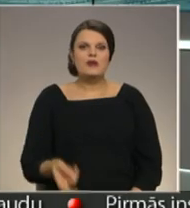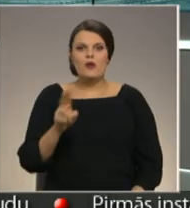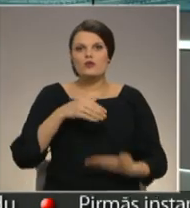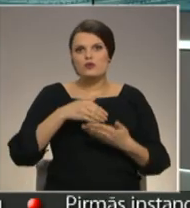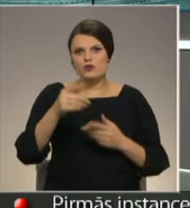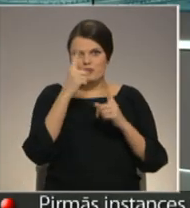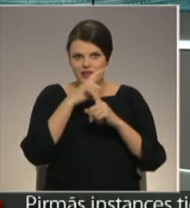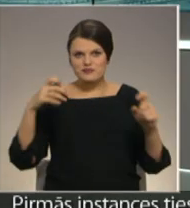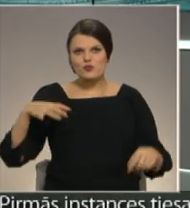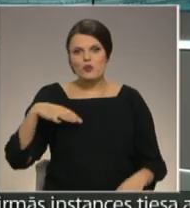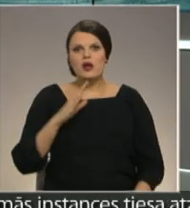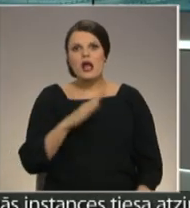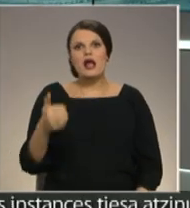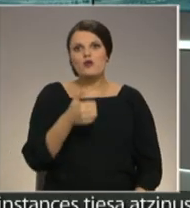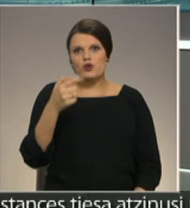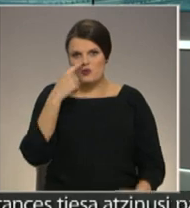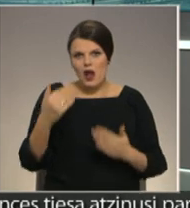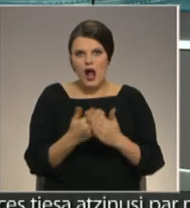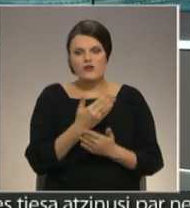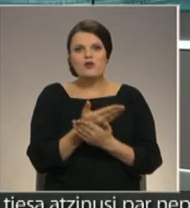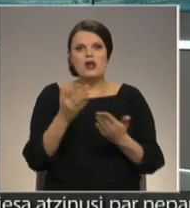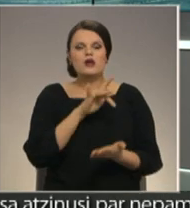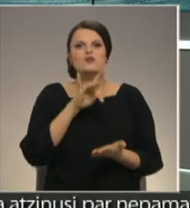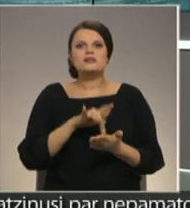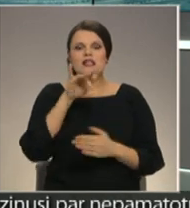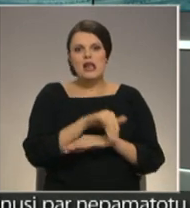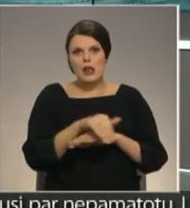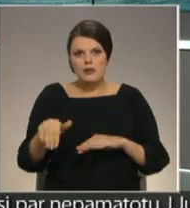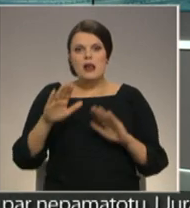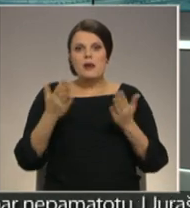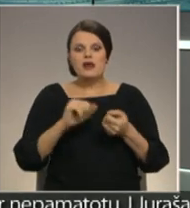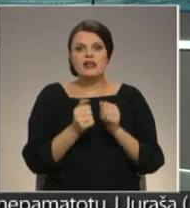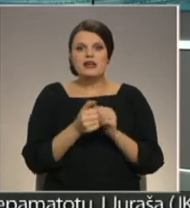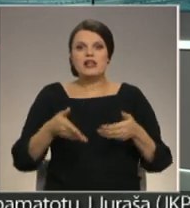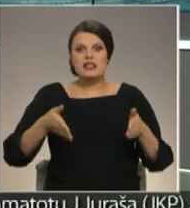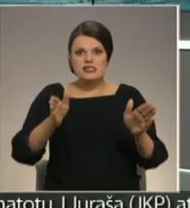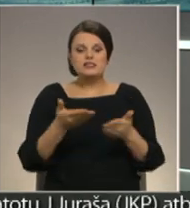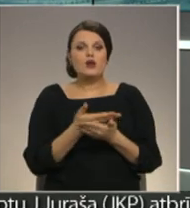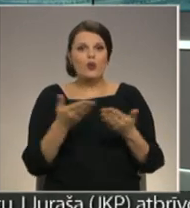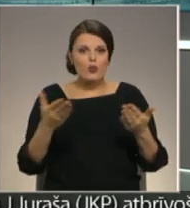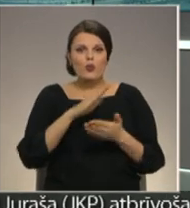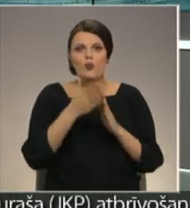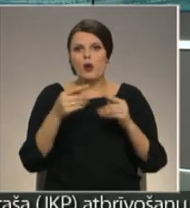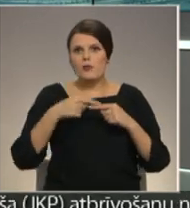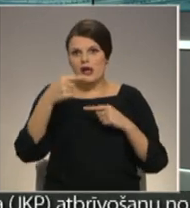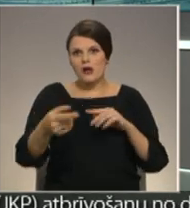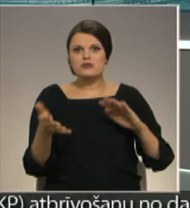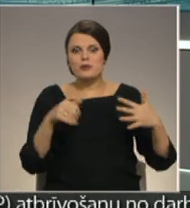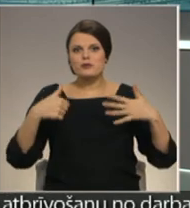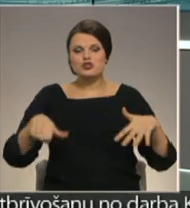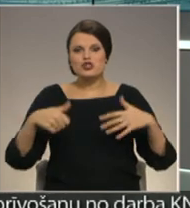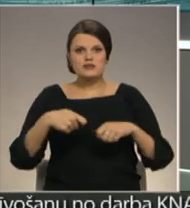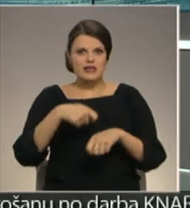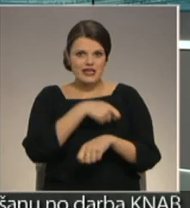Un turpinām ziņas. Ogrei gadu tiek atjaunot kāda no centrālajām ielām, bet grantētās ielas, kuru kopgarums ir ap